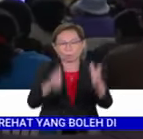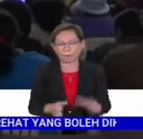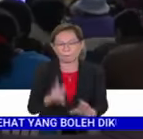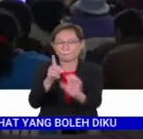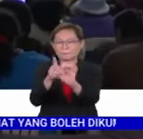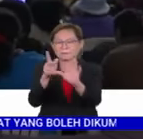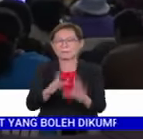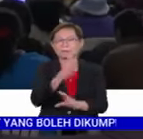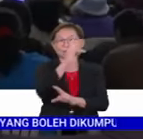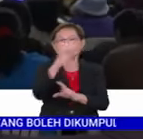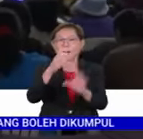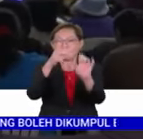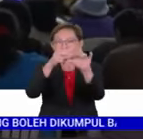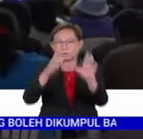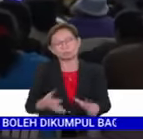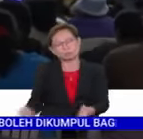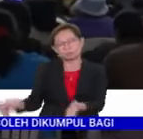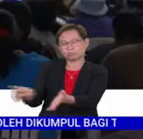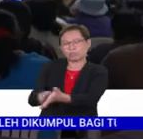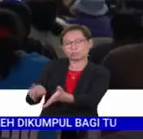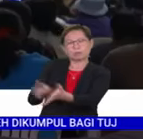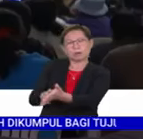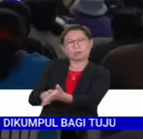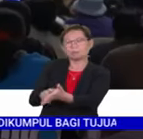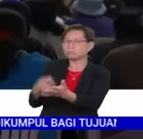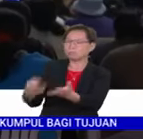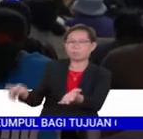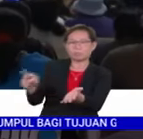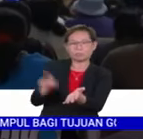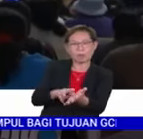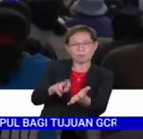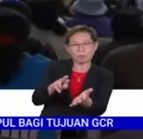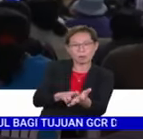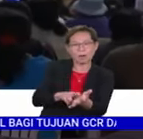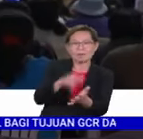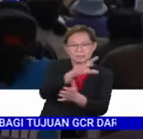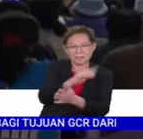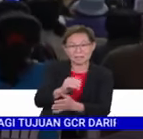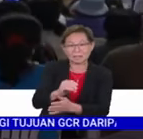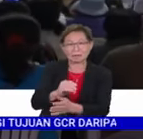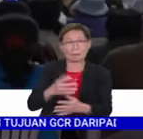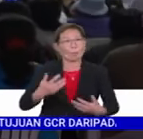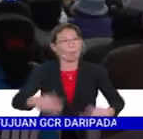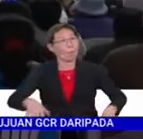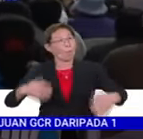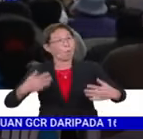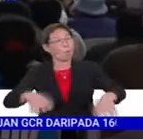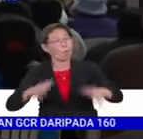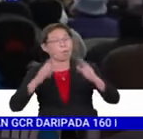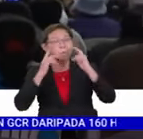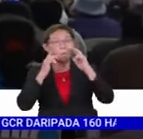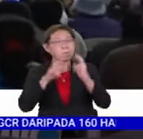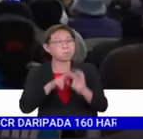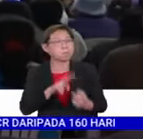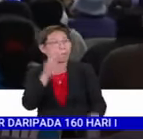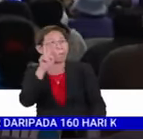peserta Unity Ride telah mendaftar dengan kita, Rosita, dan ini di luar jangkaan kita.